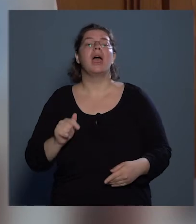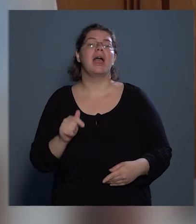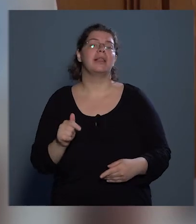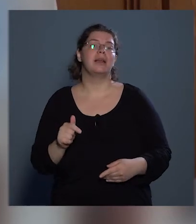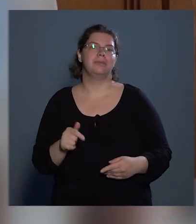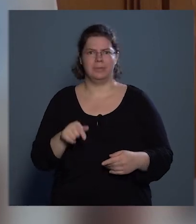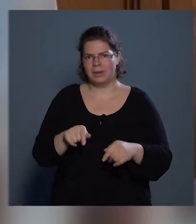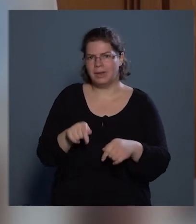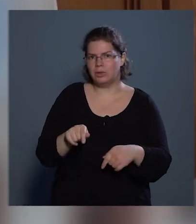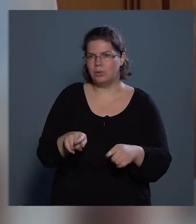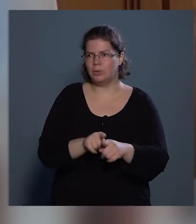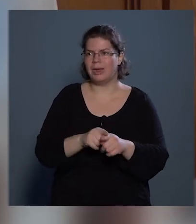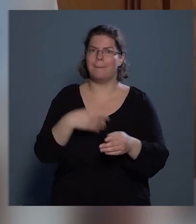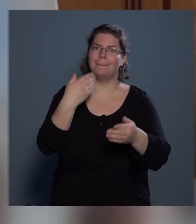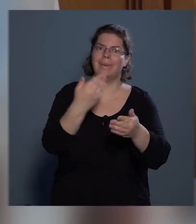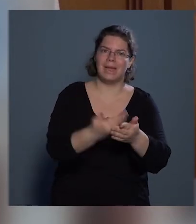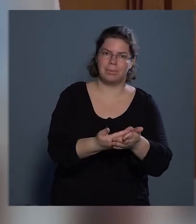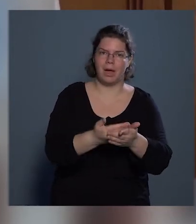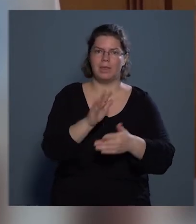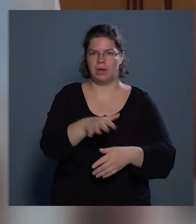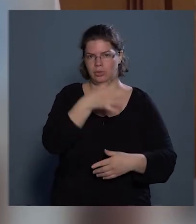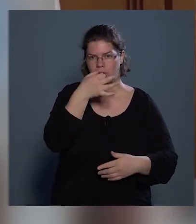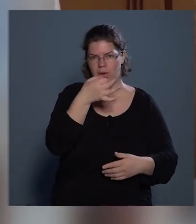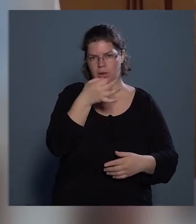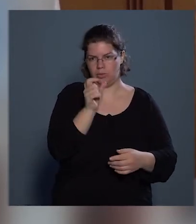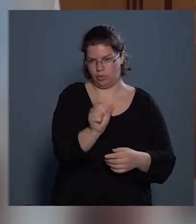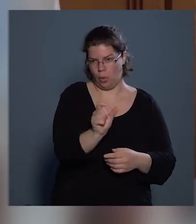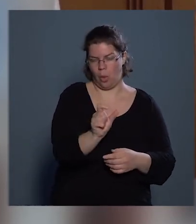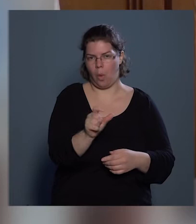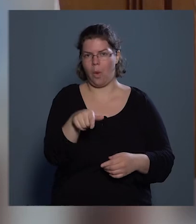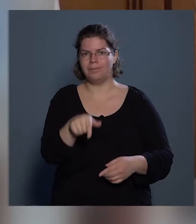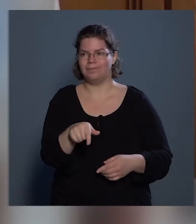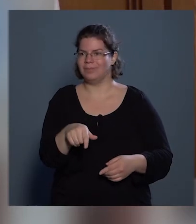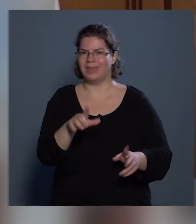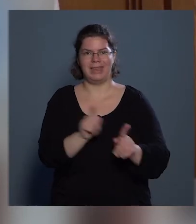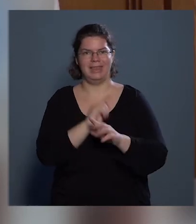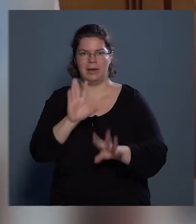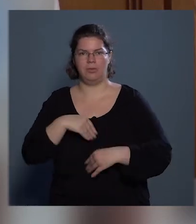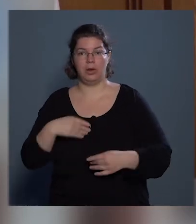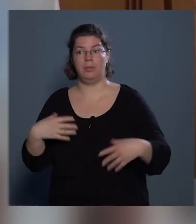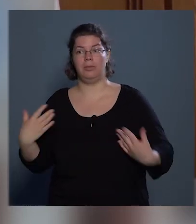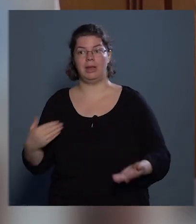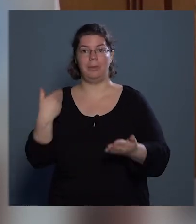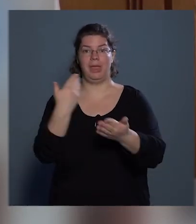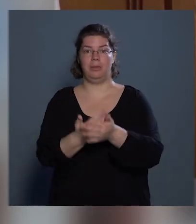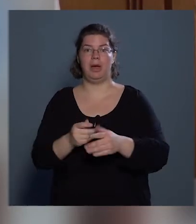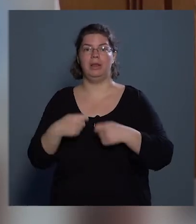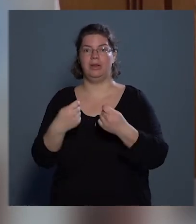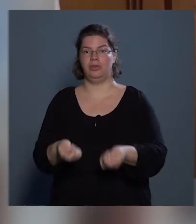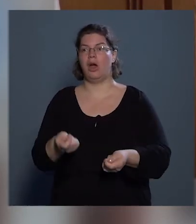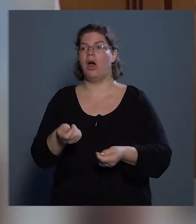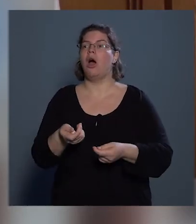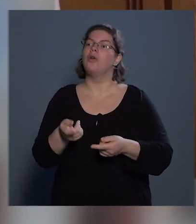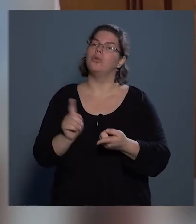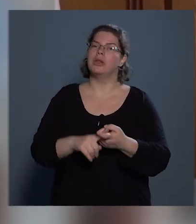Ugye itt a bérbeadás vagy bérbeadásra szó a beszúrás, ez viszont nem fogadható el, mert a bérbeadásra vonatkozó szándék esetén